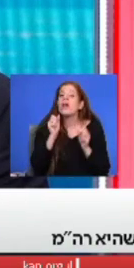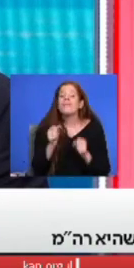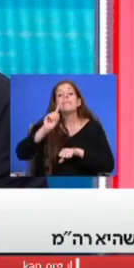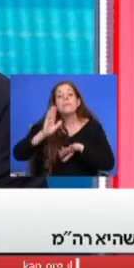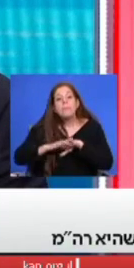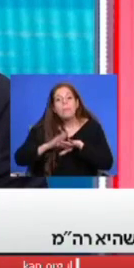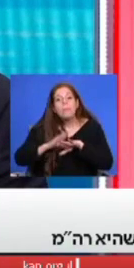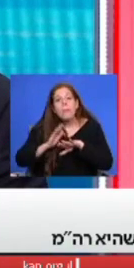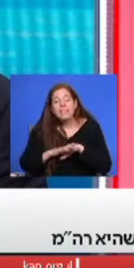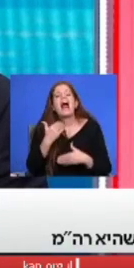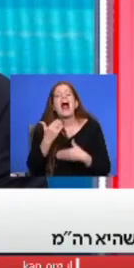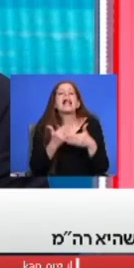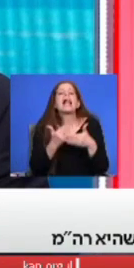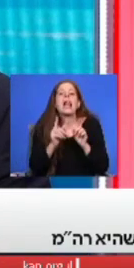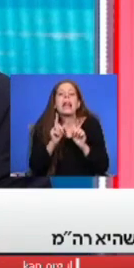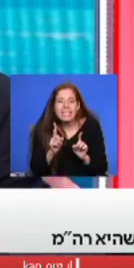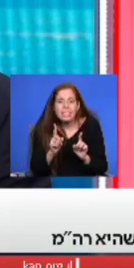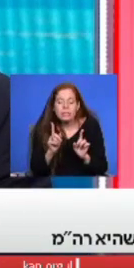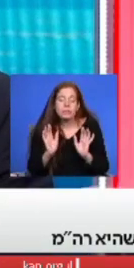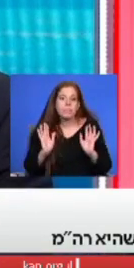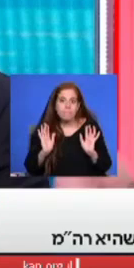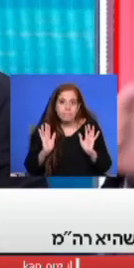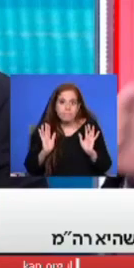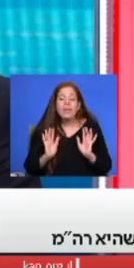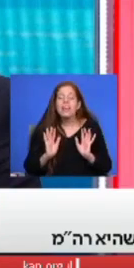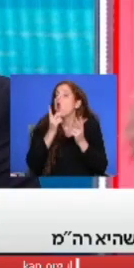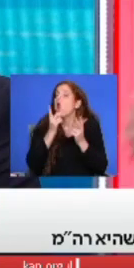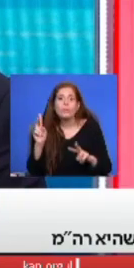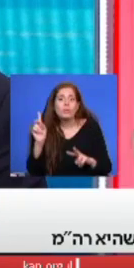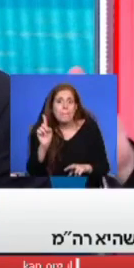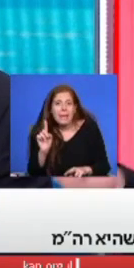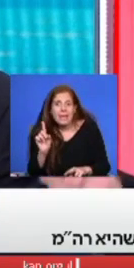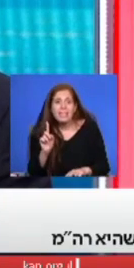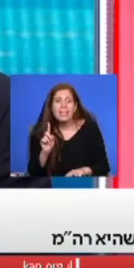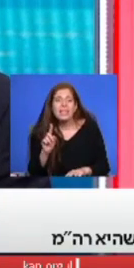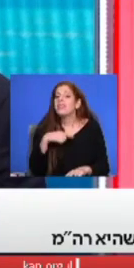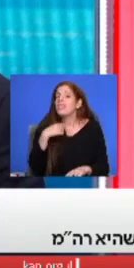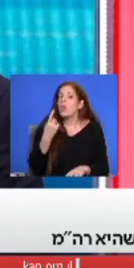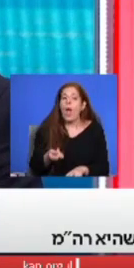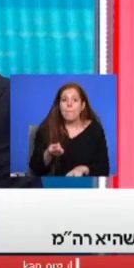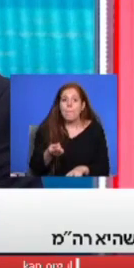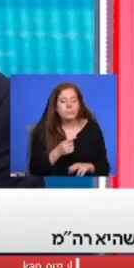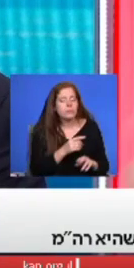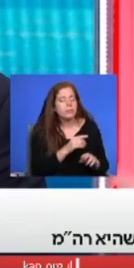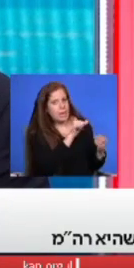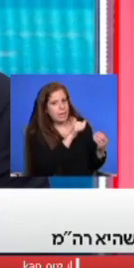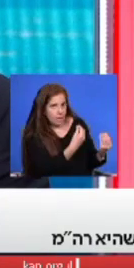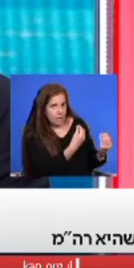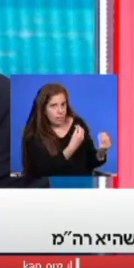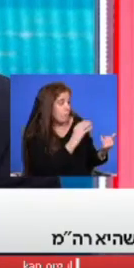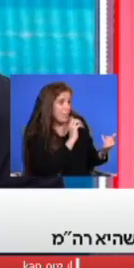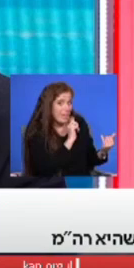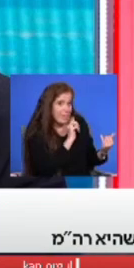ההליך. הדרך, ההליך. איך ממנים ואיך זה, לא הגיוני. נכון לגמרי. לא משנה מי. היא לא אמרה, תוריד בשביל. איתן, תן למנליס לדבר, תודה. התקשר בטלפון להודיע לו